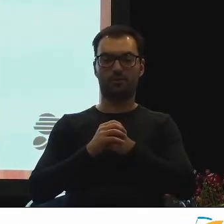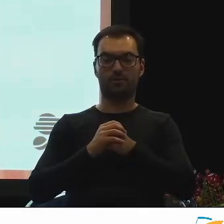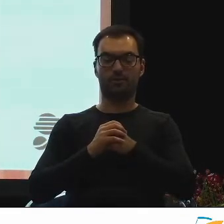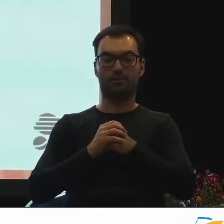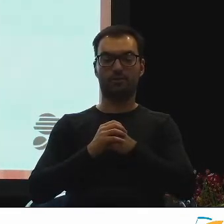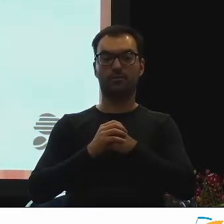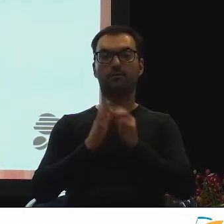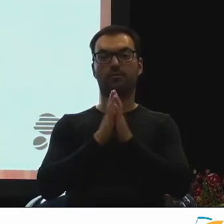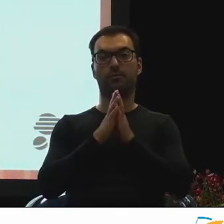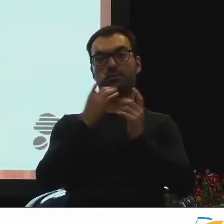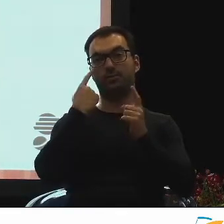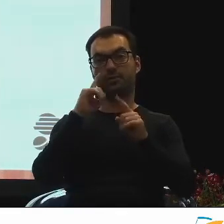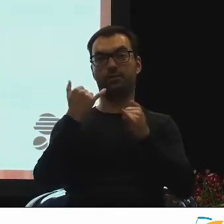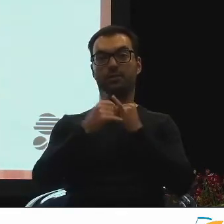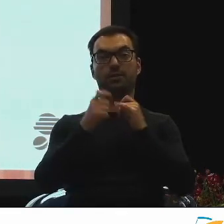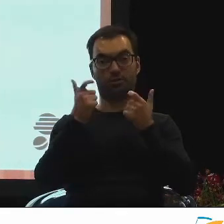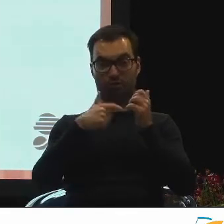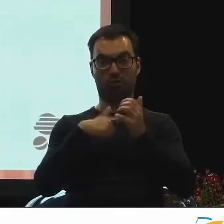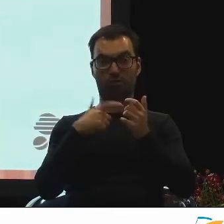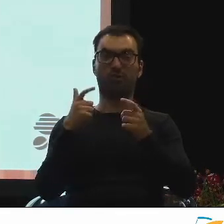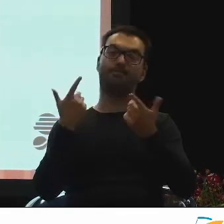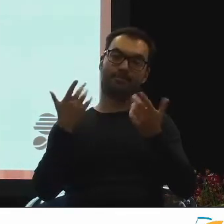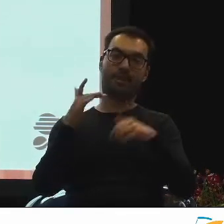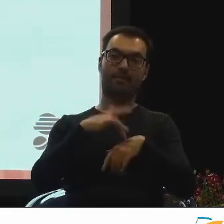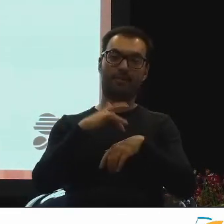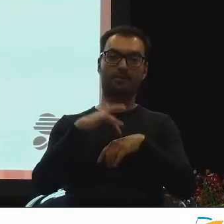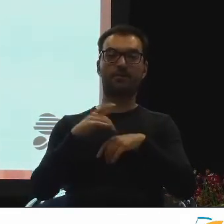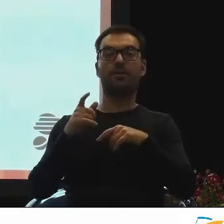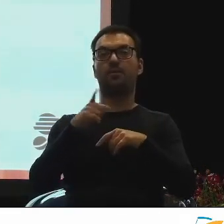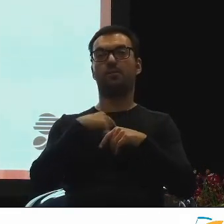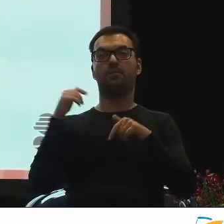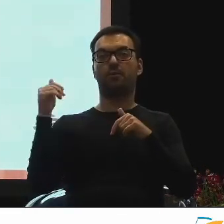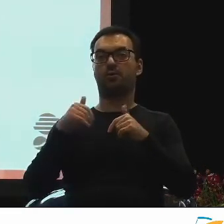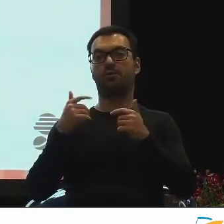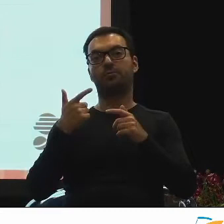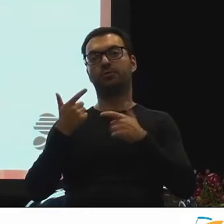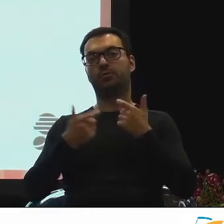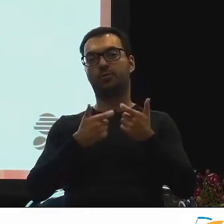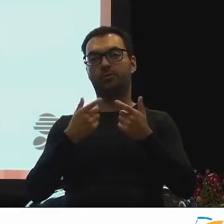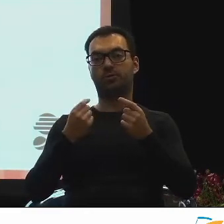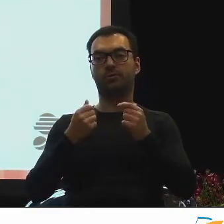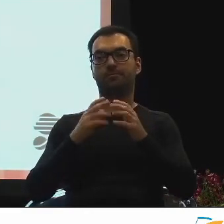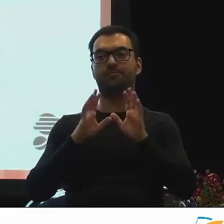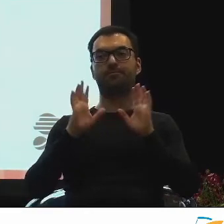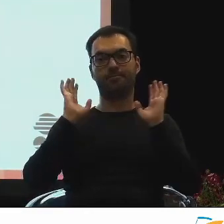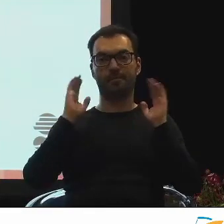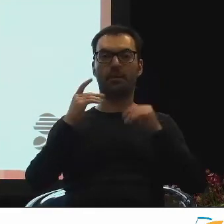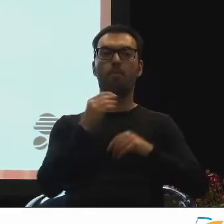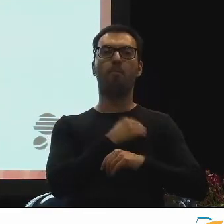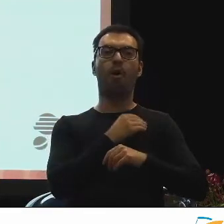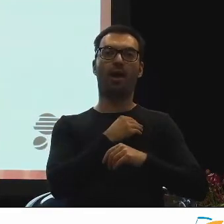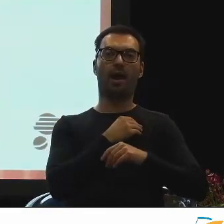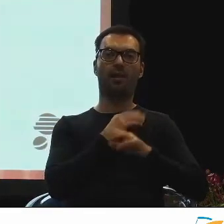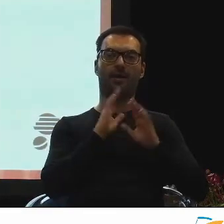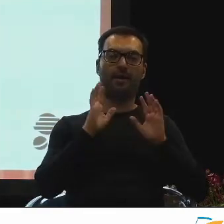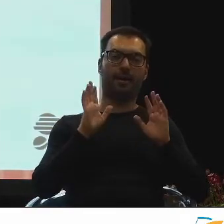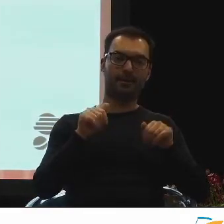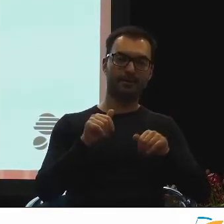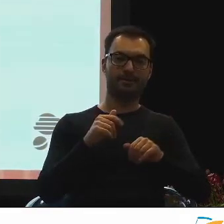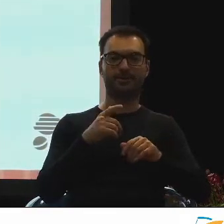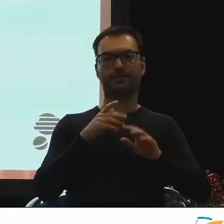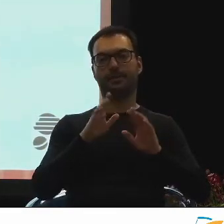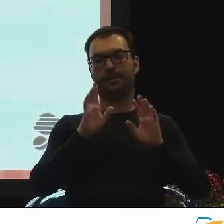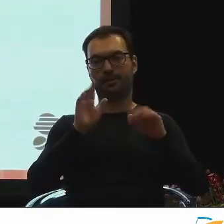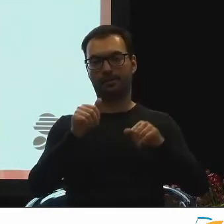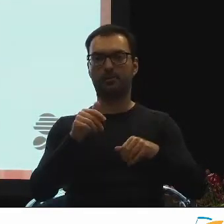proszę zauważyć, że konsekwencją tego jest także to, że możemy iść na pewne ustępstwa moralne, że możemy